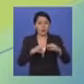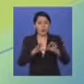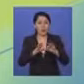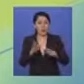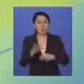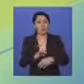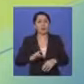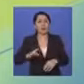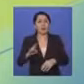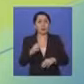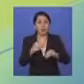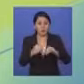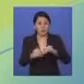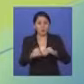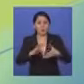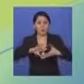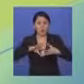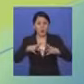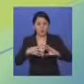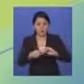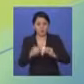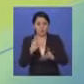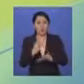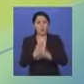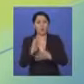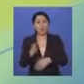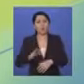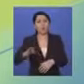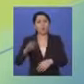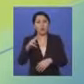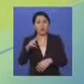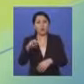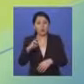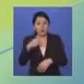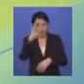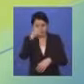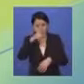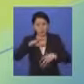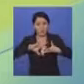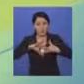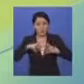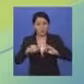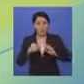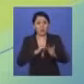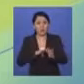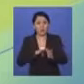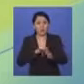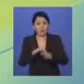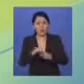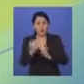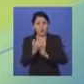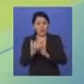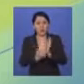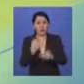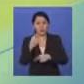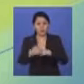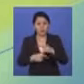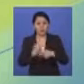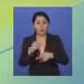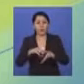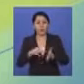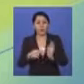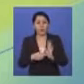бойынша да республикалық орташа көрсеткіштен асып түсті. Бүгін облыстық әкімдікте жыл қорытындыланып атқарылған шаралар тізбектелді. Келер